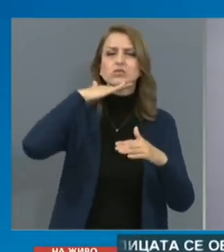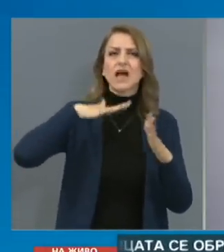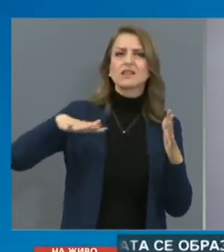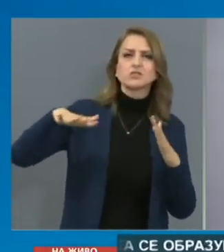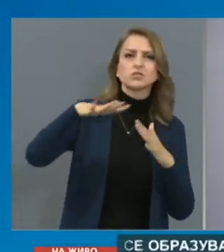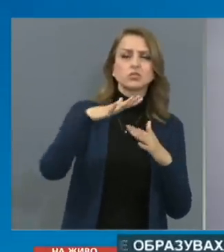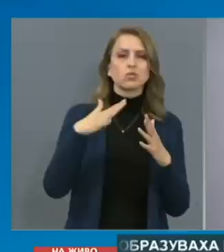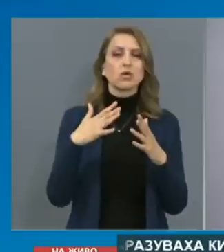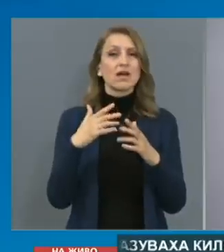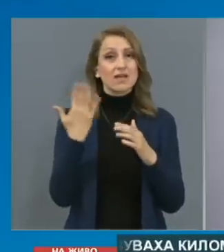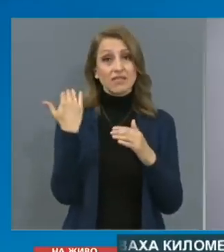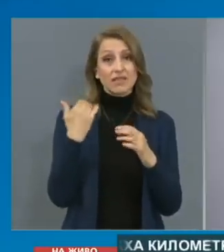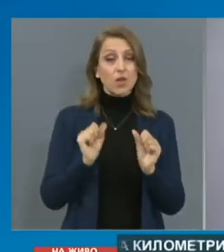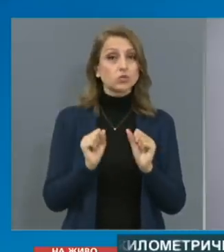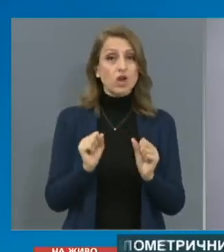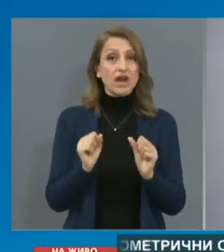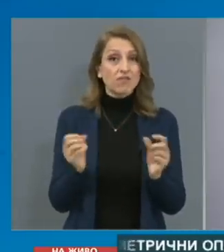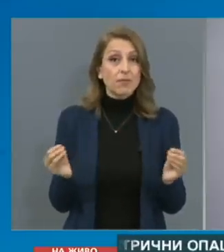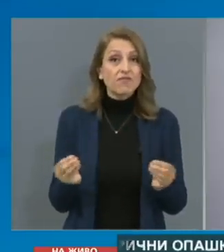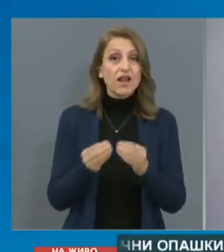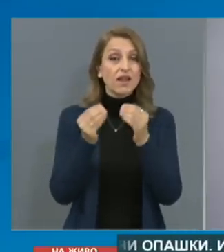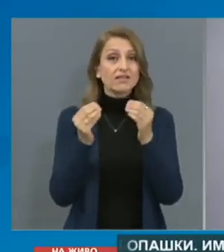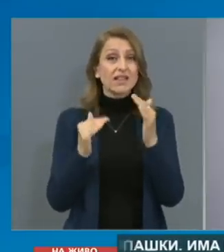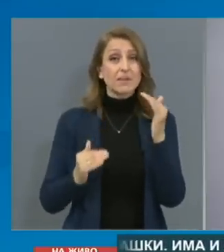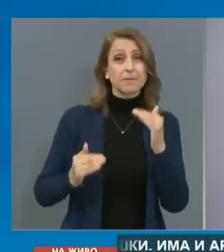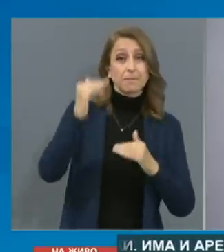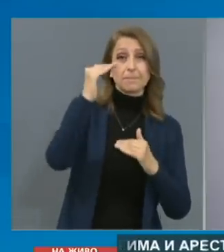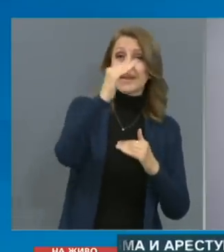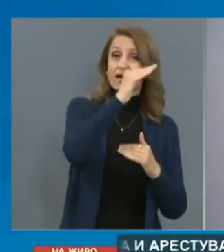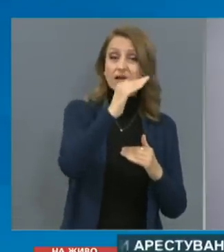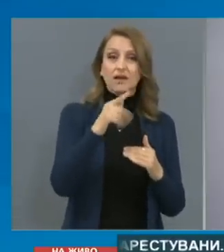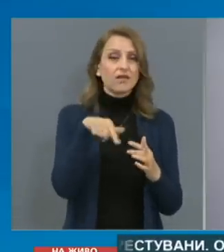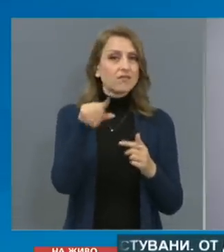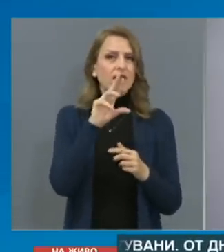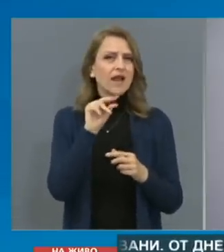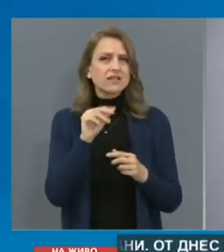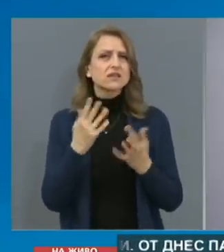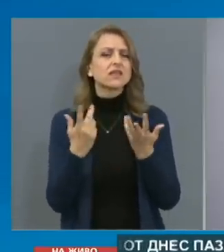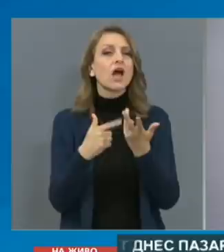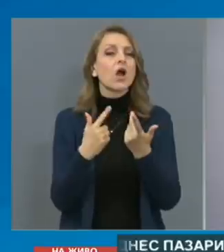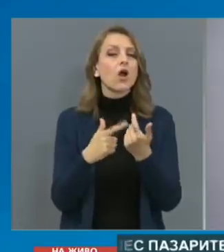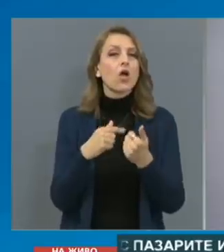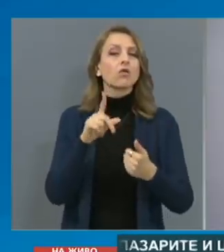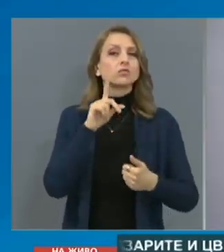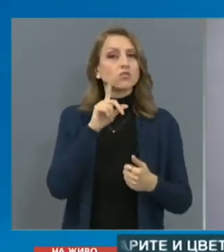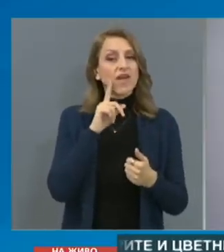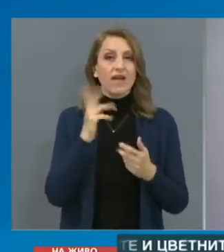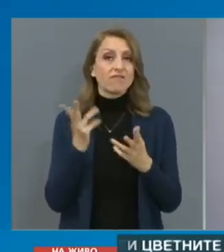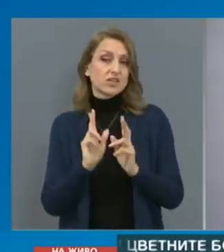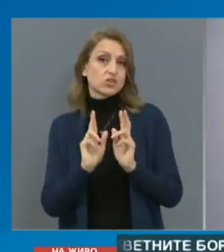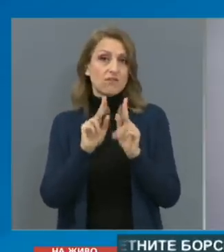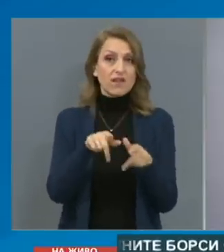се очакваше пика. Вие казахте колко души са настанени на болнично лечение, на колко можем да издържим, защото може